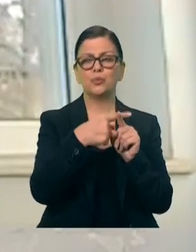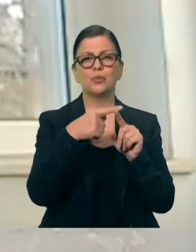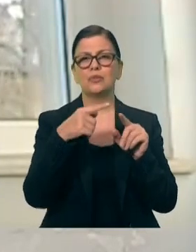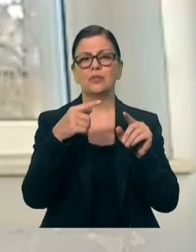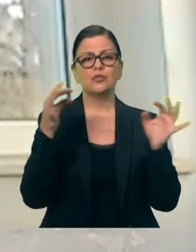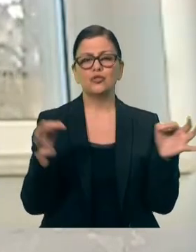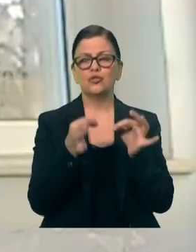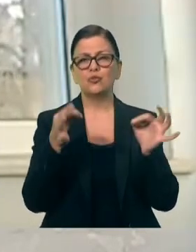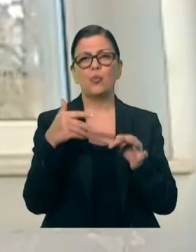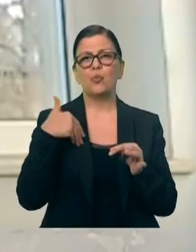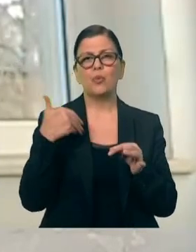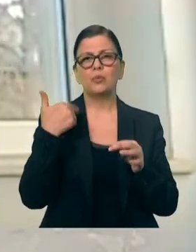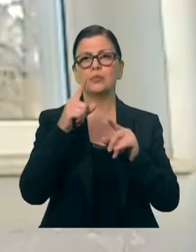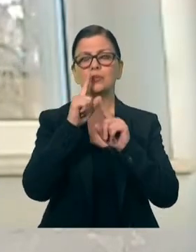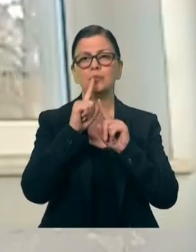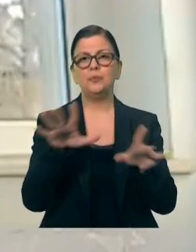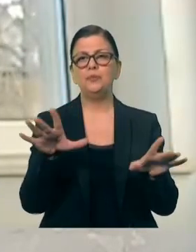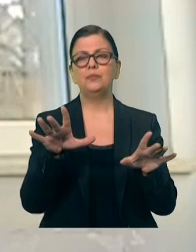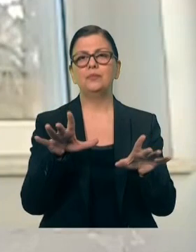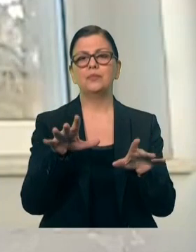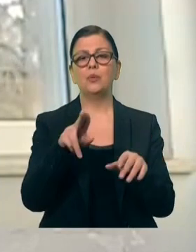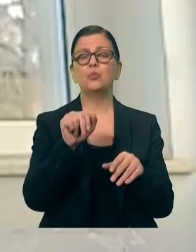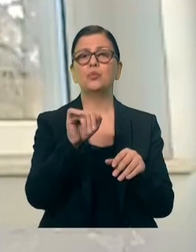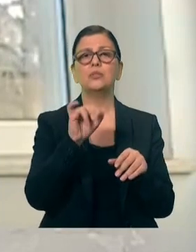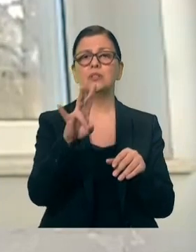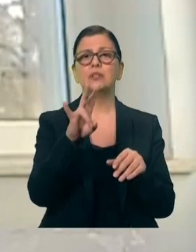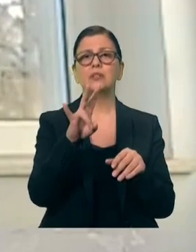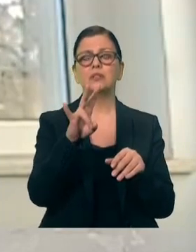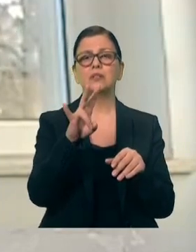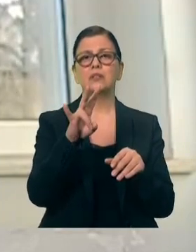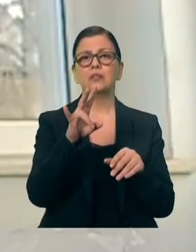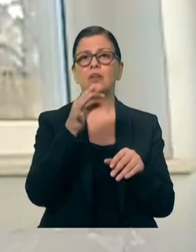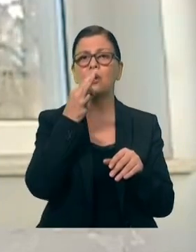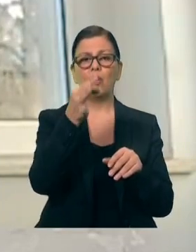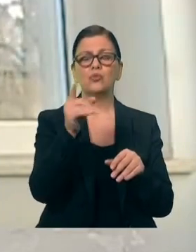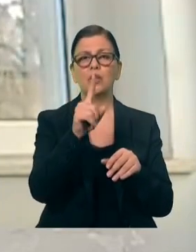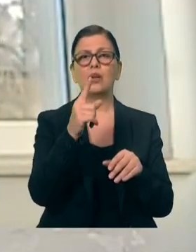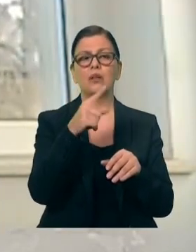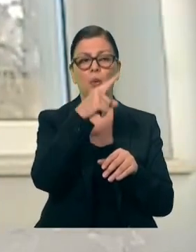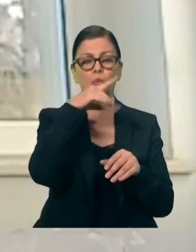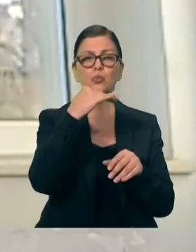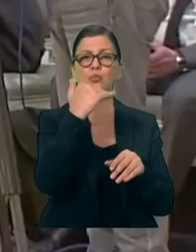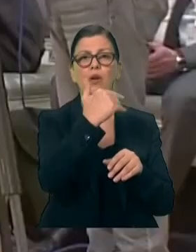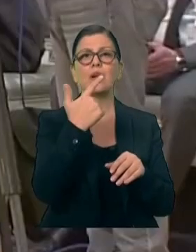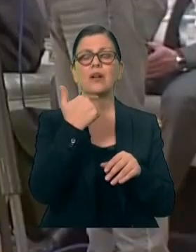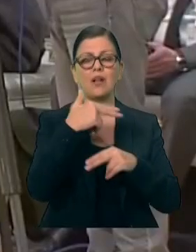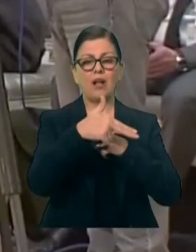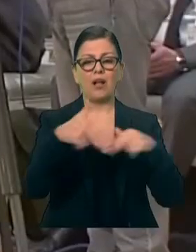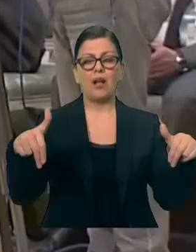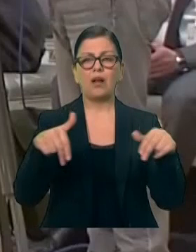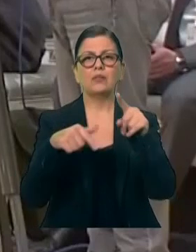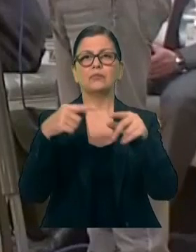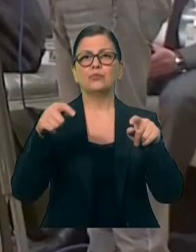çünki tərəflərin öz qırmızı xətti var. Putin bir daha Rusiyanın qırmızı xəttini bəyəndirdi. Görüş